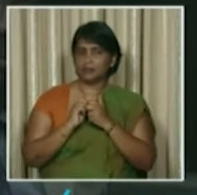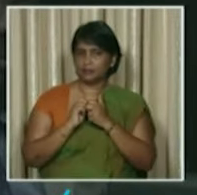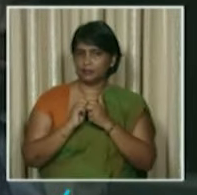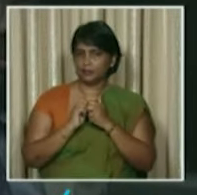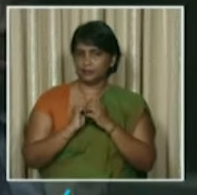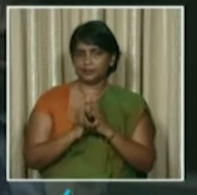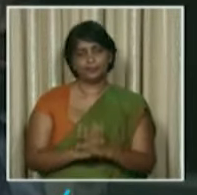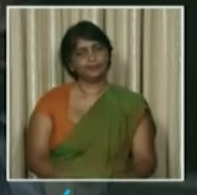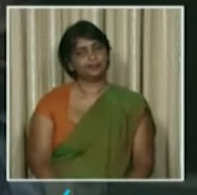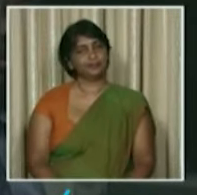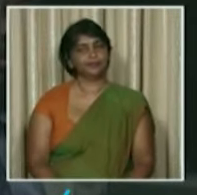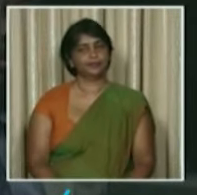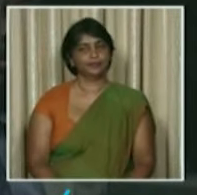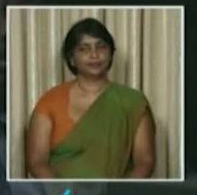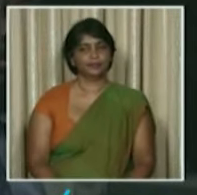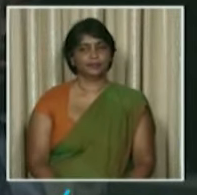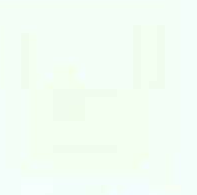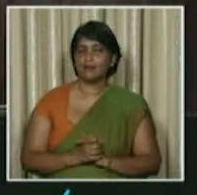එකක්.